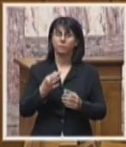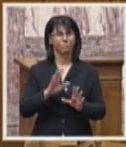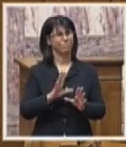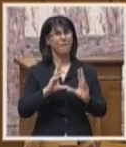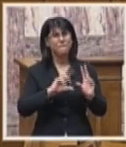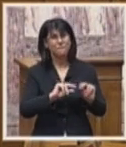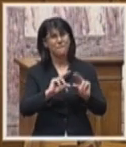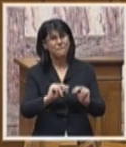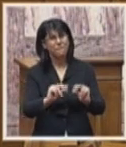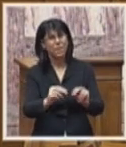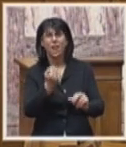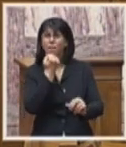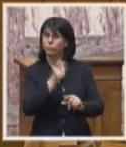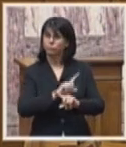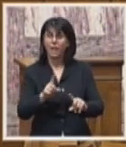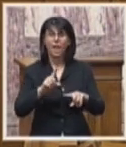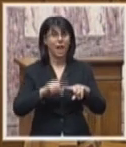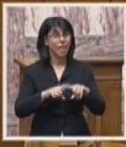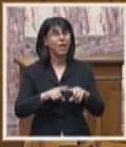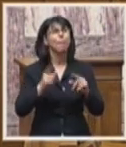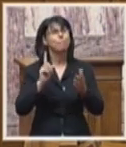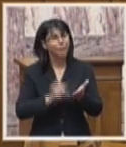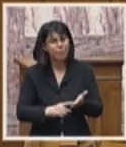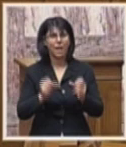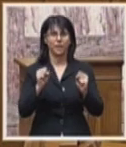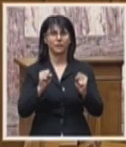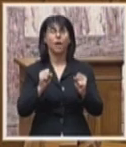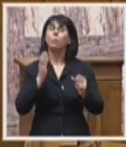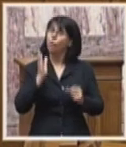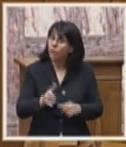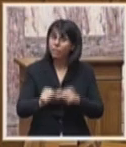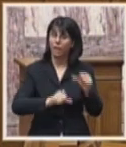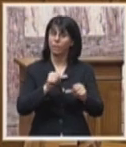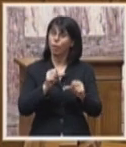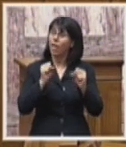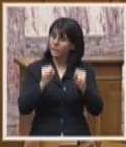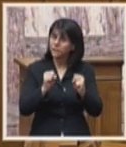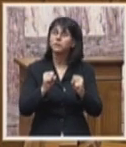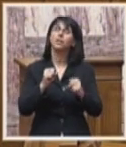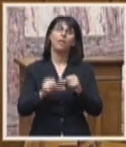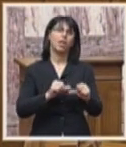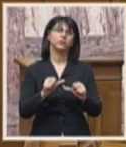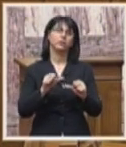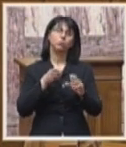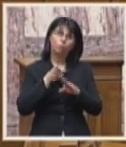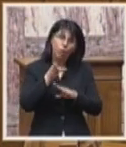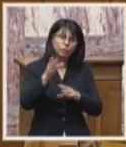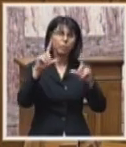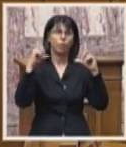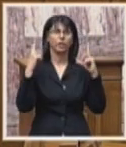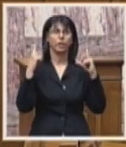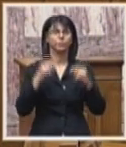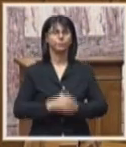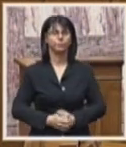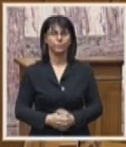Ελλάδα πρέπει να αντέξει, μπορεί να αντέξει για να αλλάξει. Και να αλλάξει και δημοκρατικά. Αν απ' την